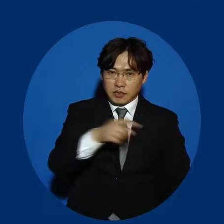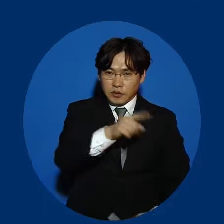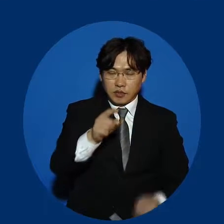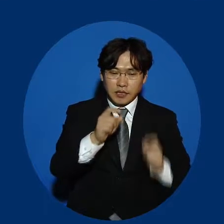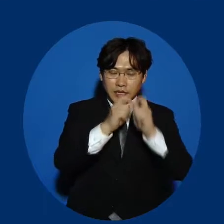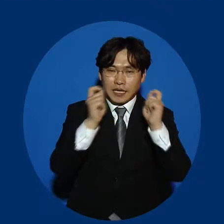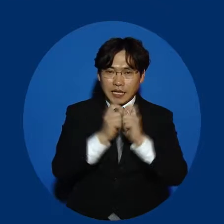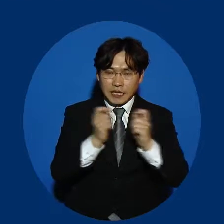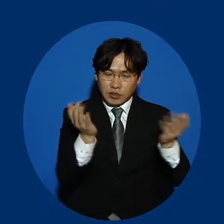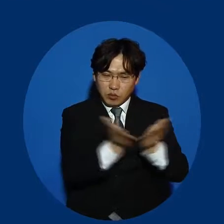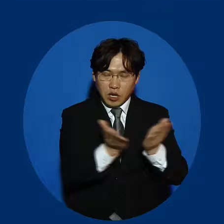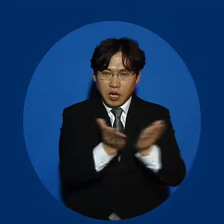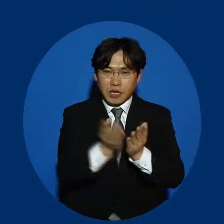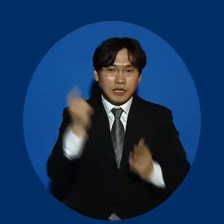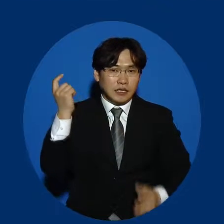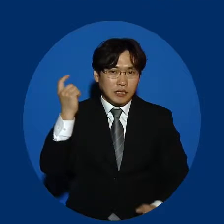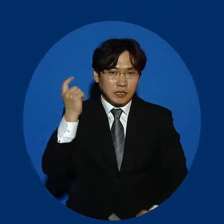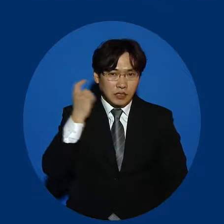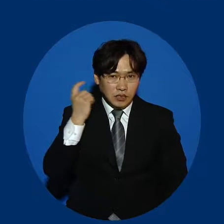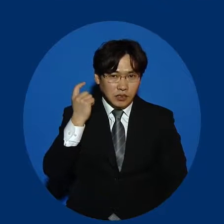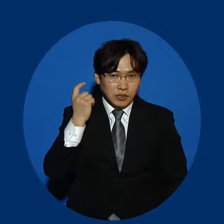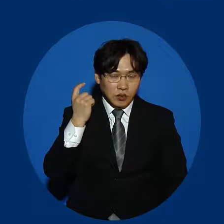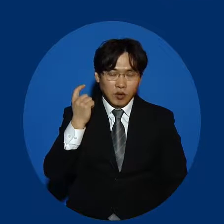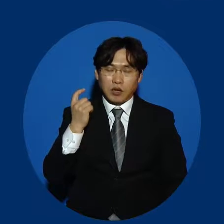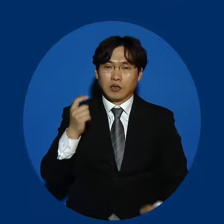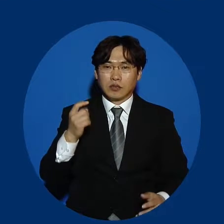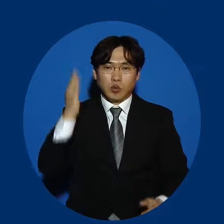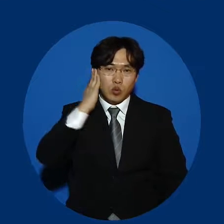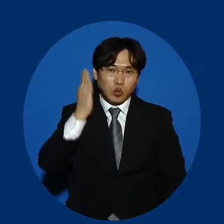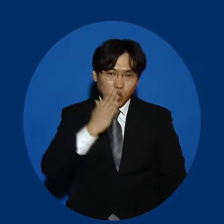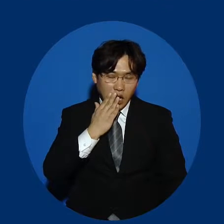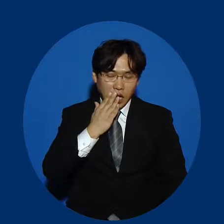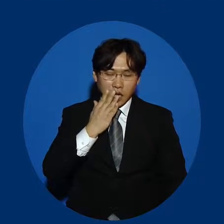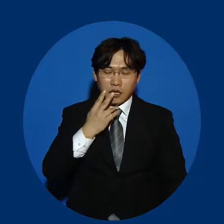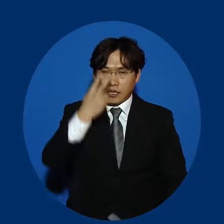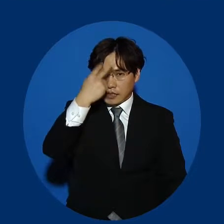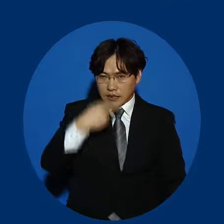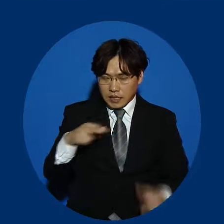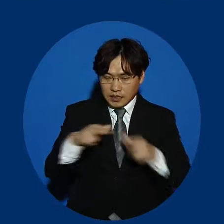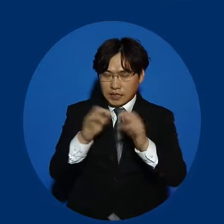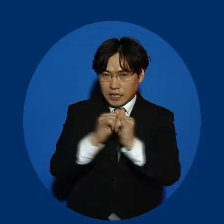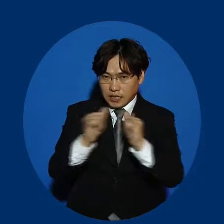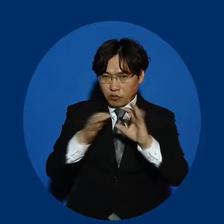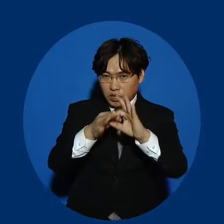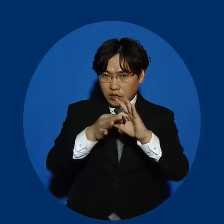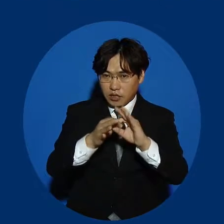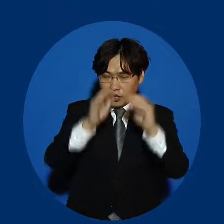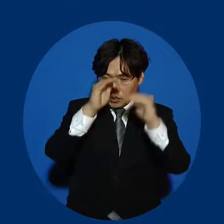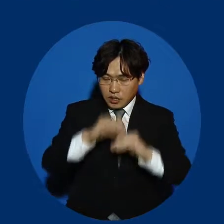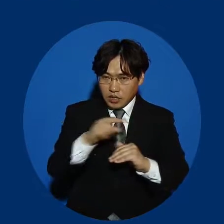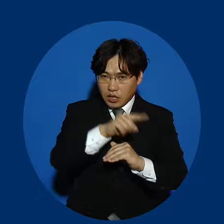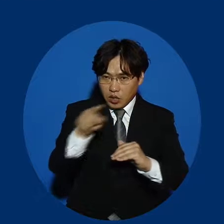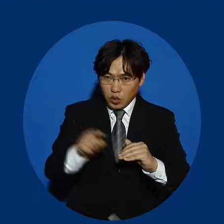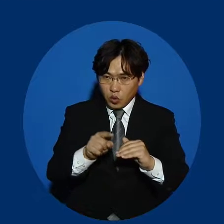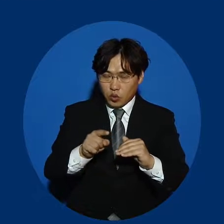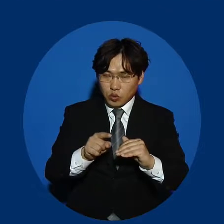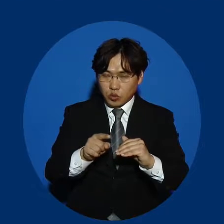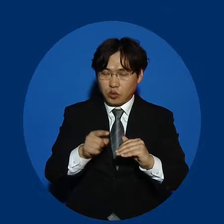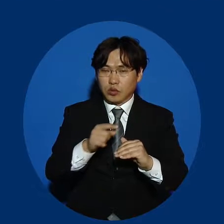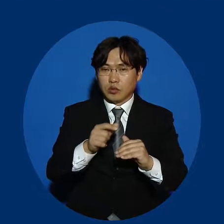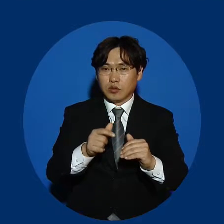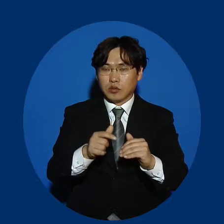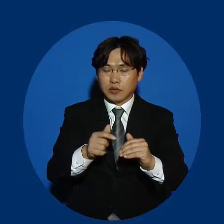된다. 감각장애인 중심으로 감각장애인들이 들어갈 수 있는 공간을 계속 넓혀야 된다. 그런 방법 중 하나가